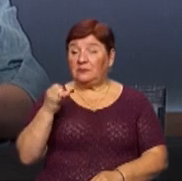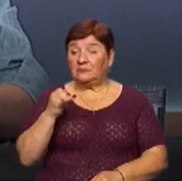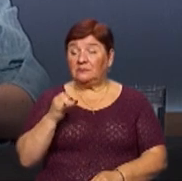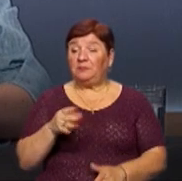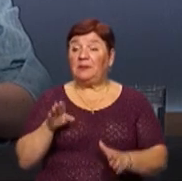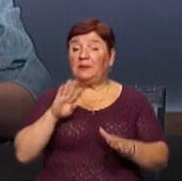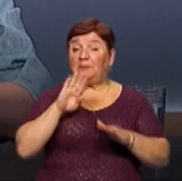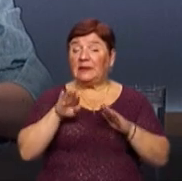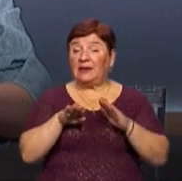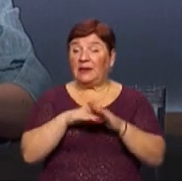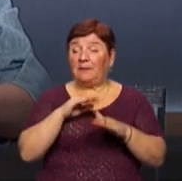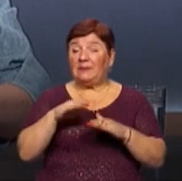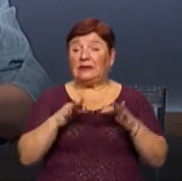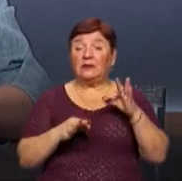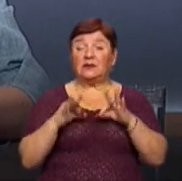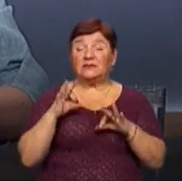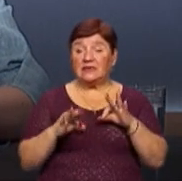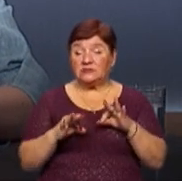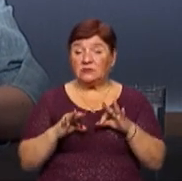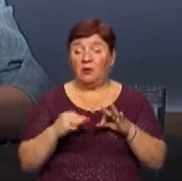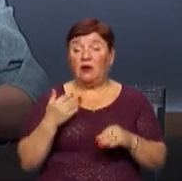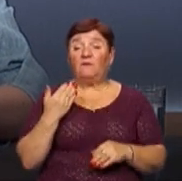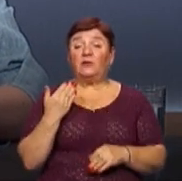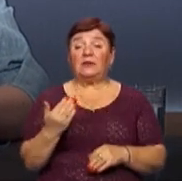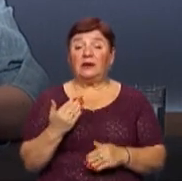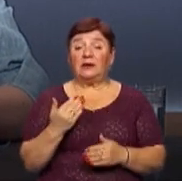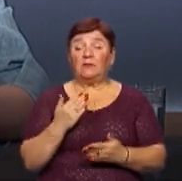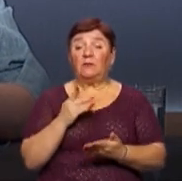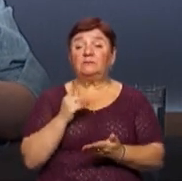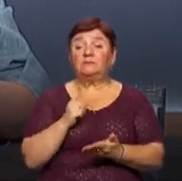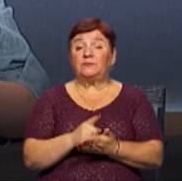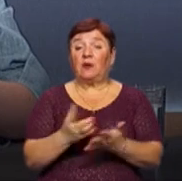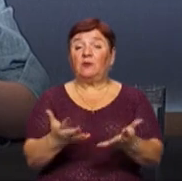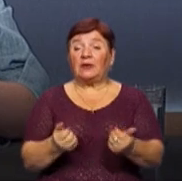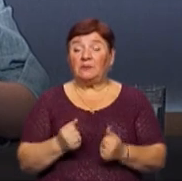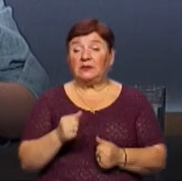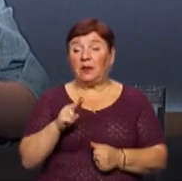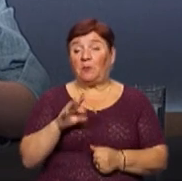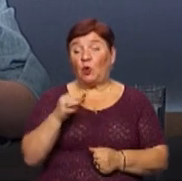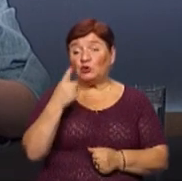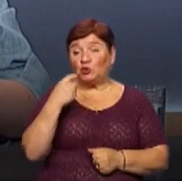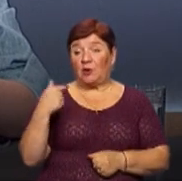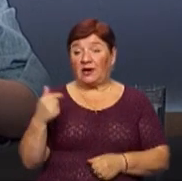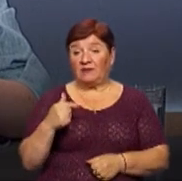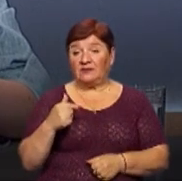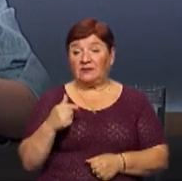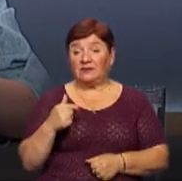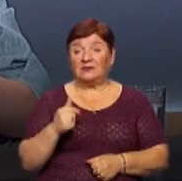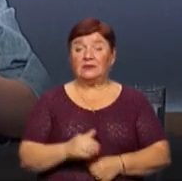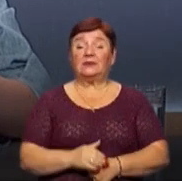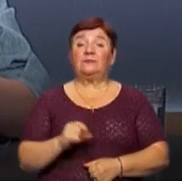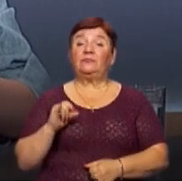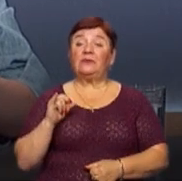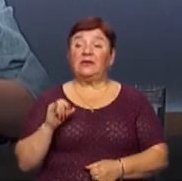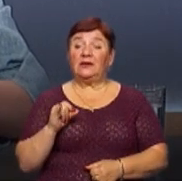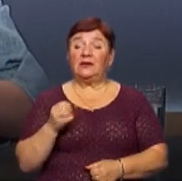людей підпадає і під індексацію, це ми вже сказали, і вони мають отримати по 100 гривень, так?